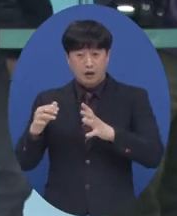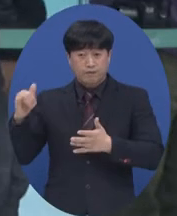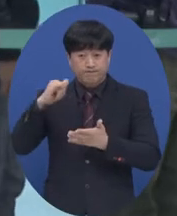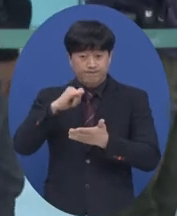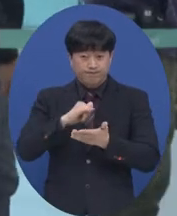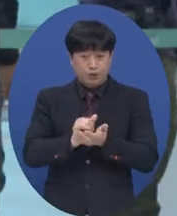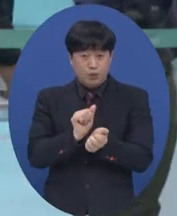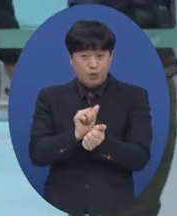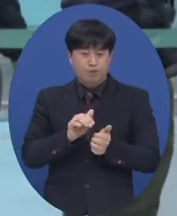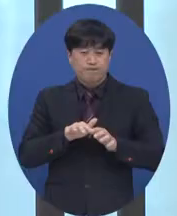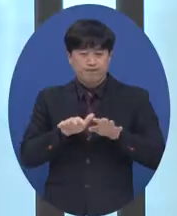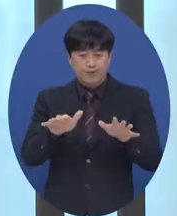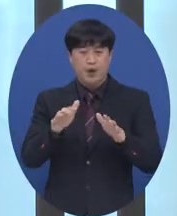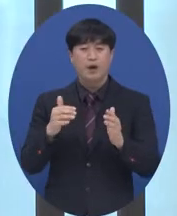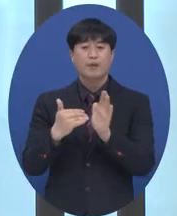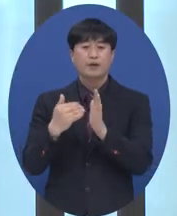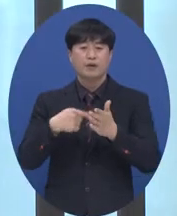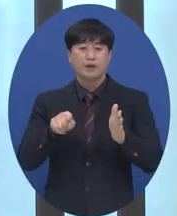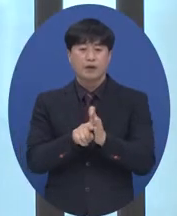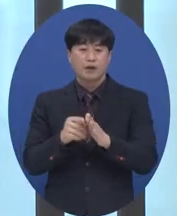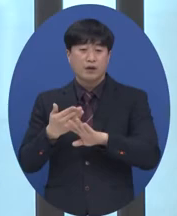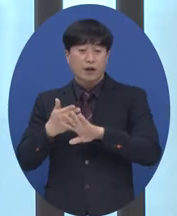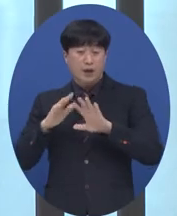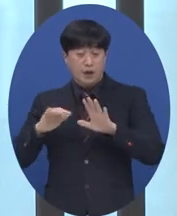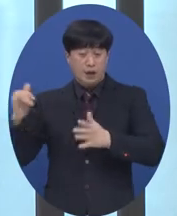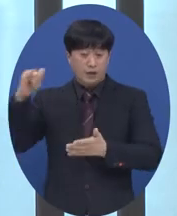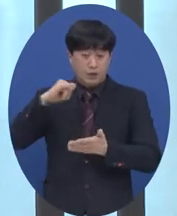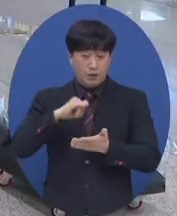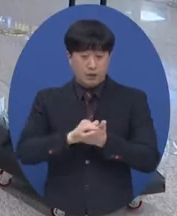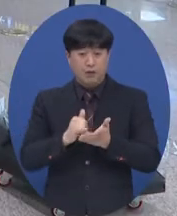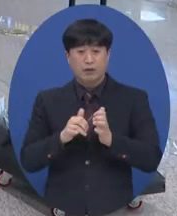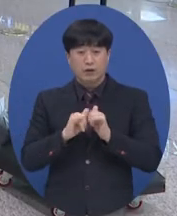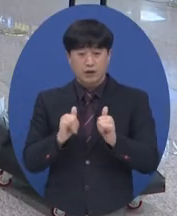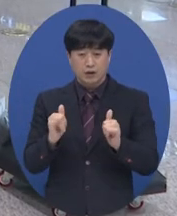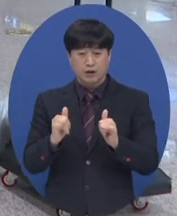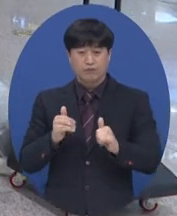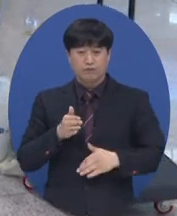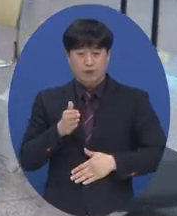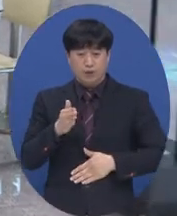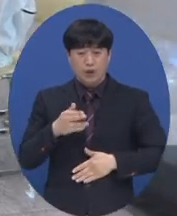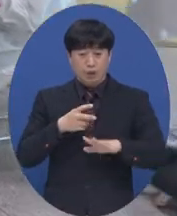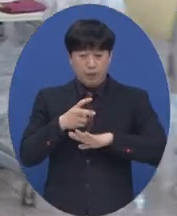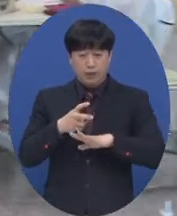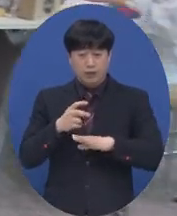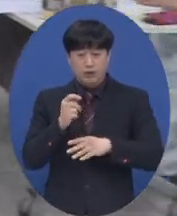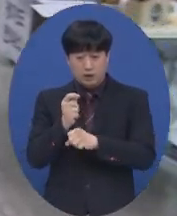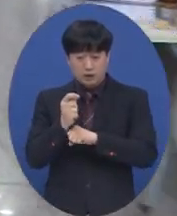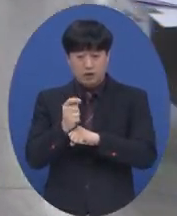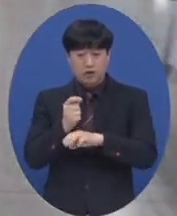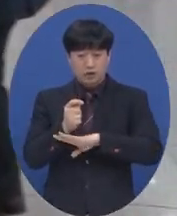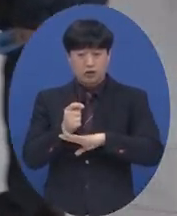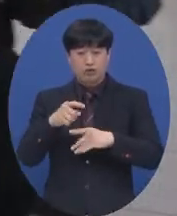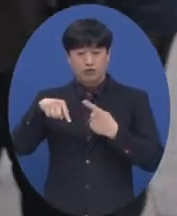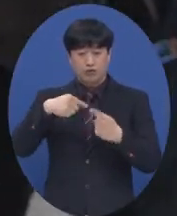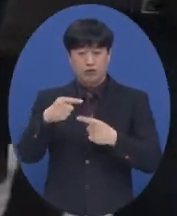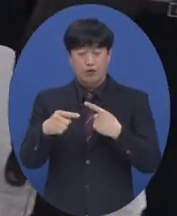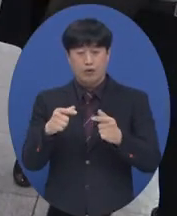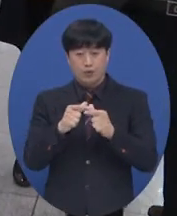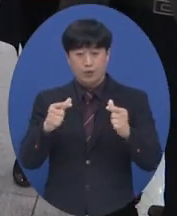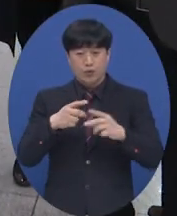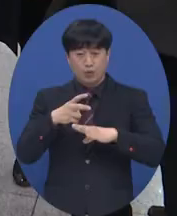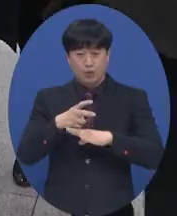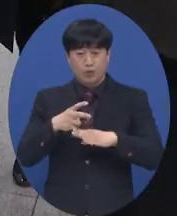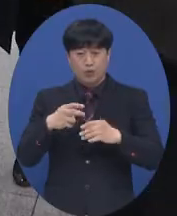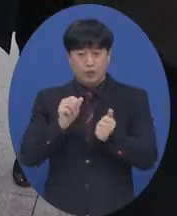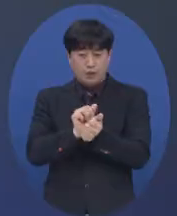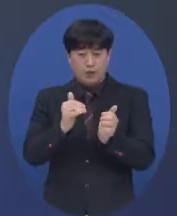코론 알고 확산 방지를 위해 해외 입국자 전용 공항버스 와 방역 택시를 운영하고 대중교통 30 방역 체계를 강화할